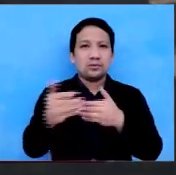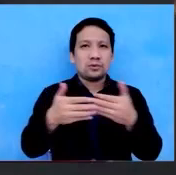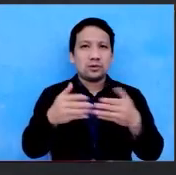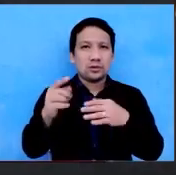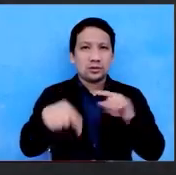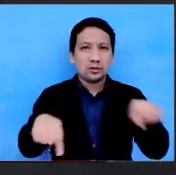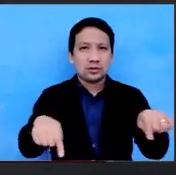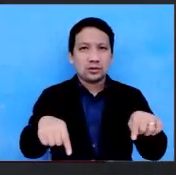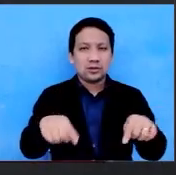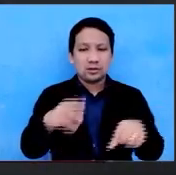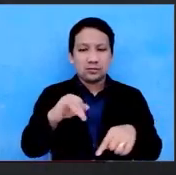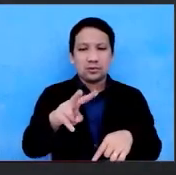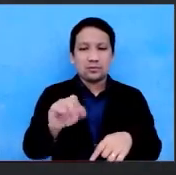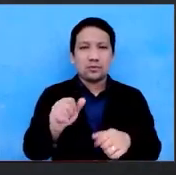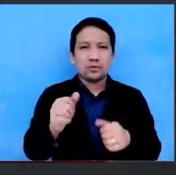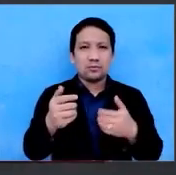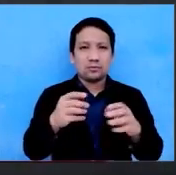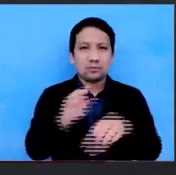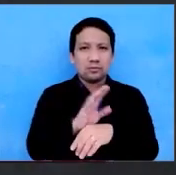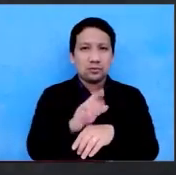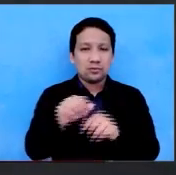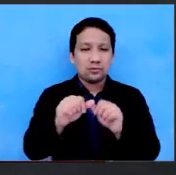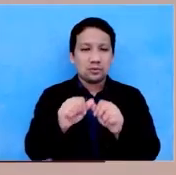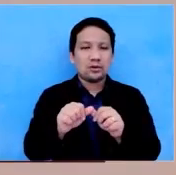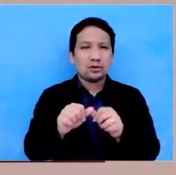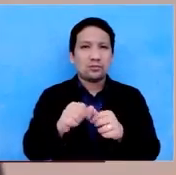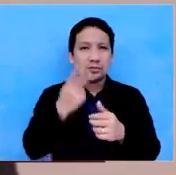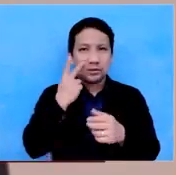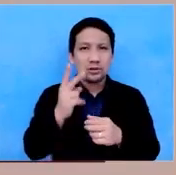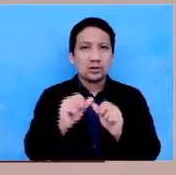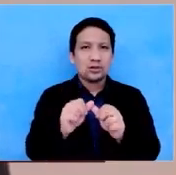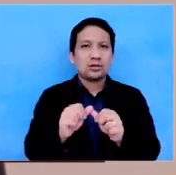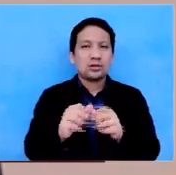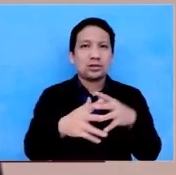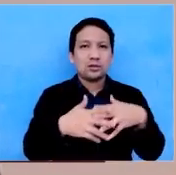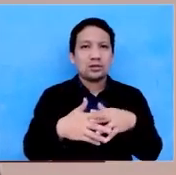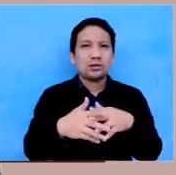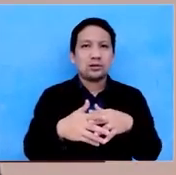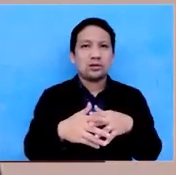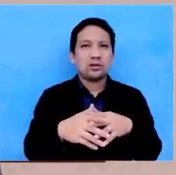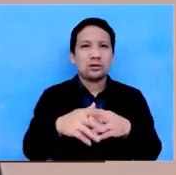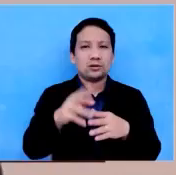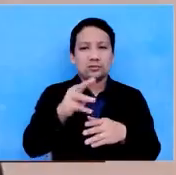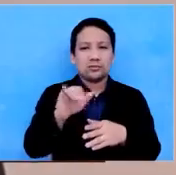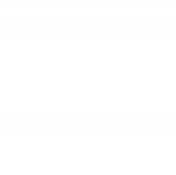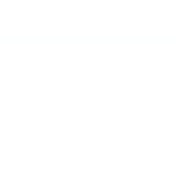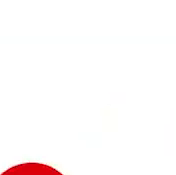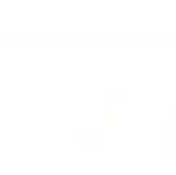Marvel films. Kasalukuyan siyang mapapanood sa American series na Mayor of Kingstown.